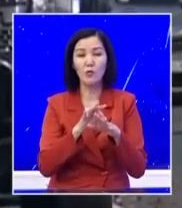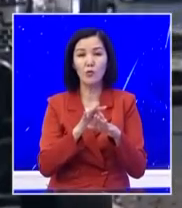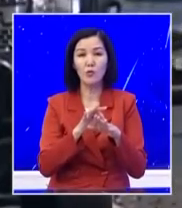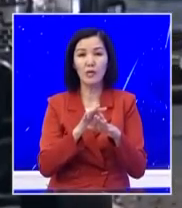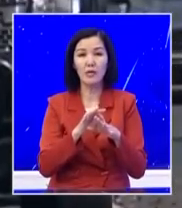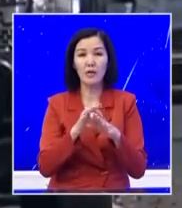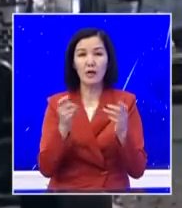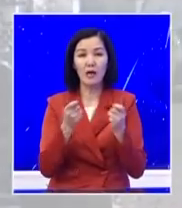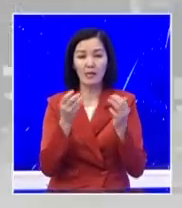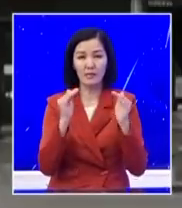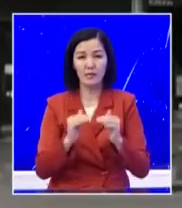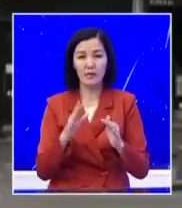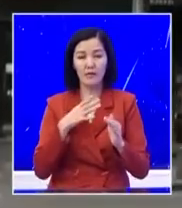келеді.